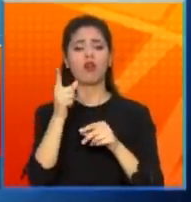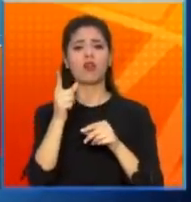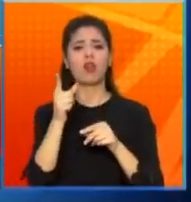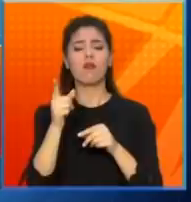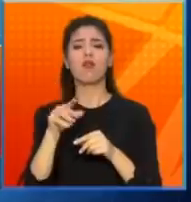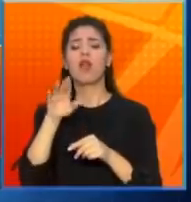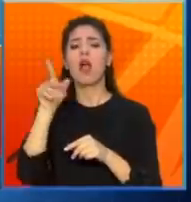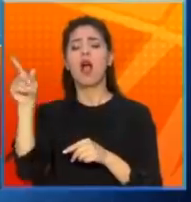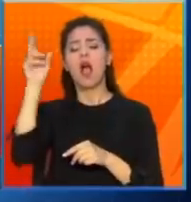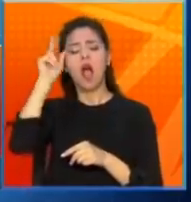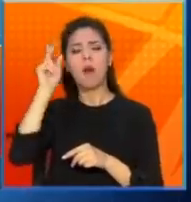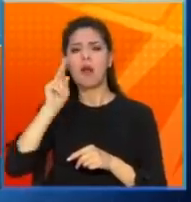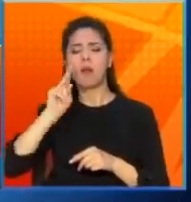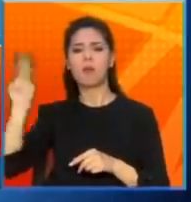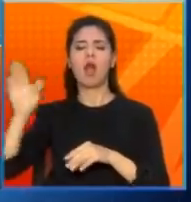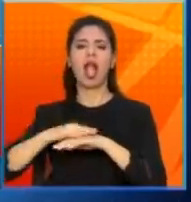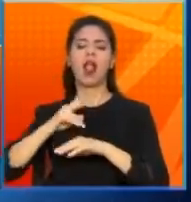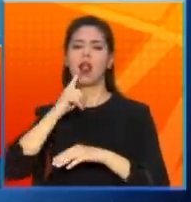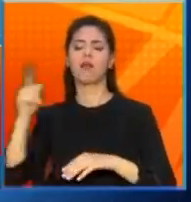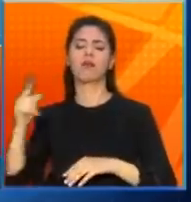Amerika'nın biyolojik saldırısı olabileceğini öne sürdü.